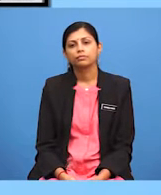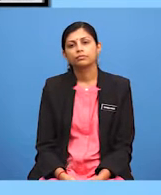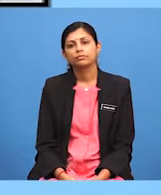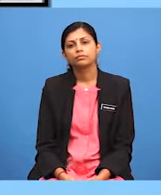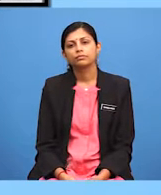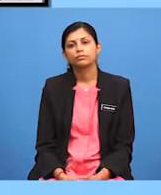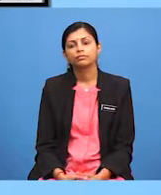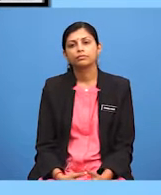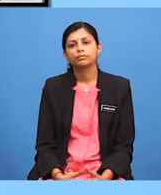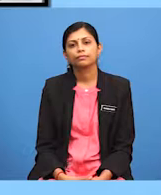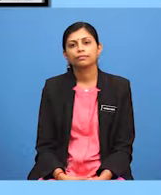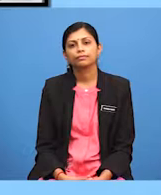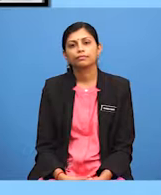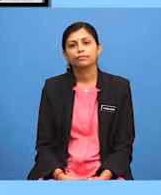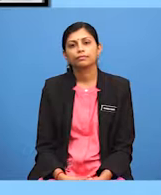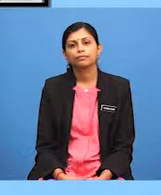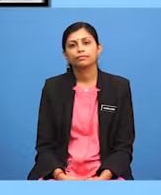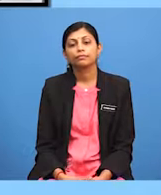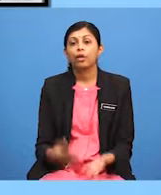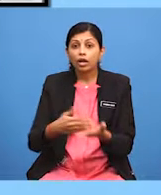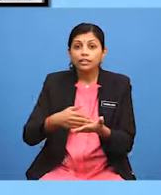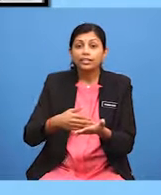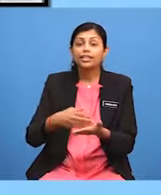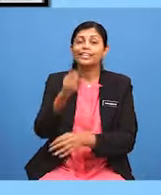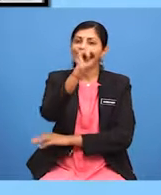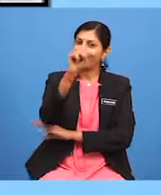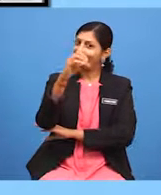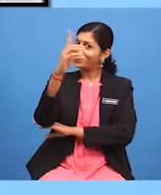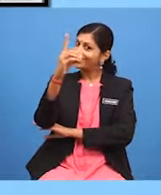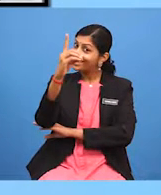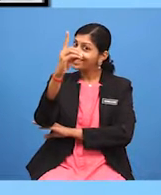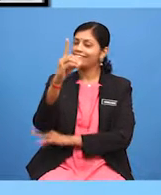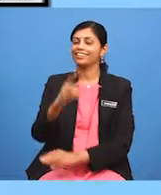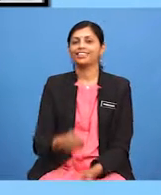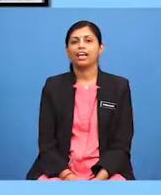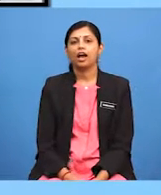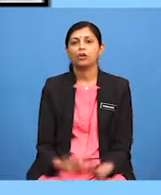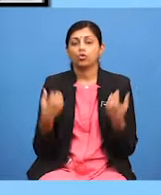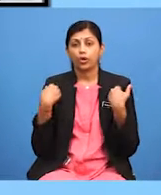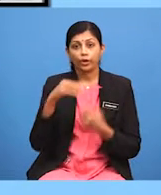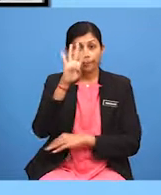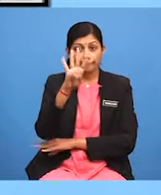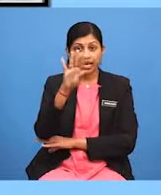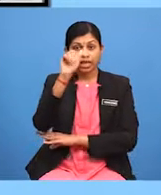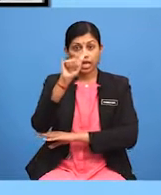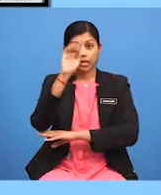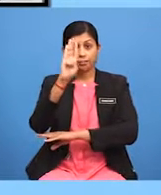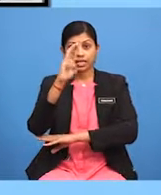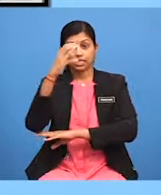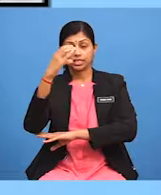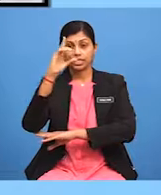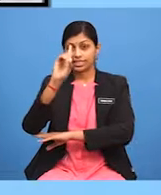B. Berapakah tenaga keupayaan graviti lift itu pada